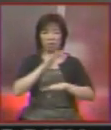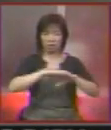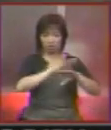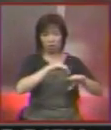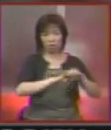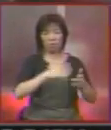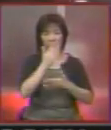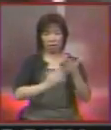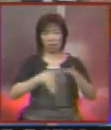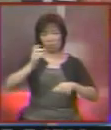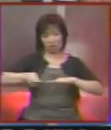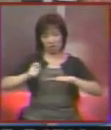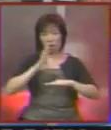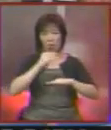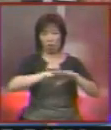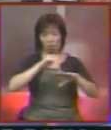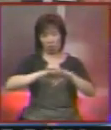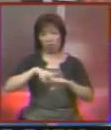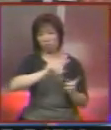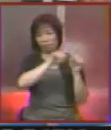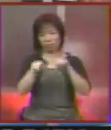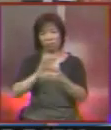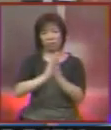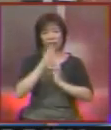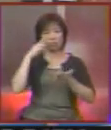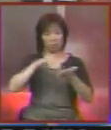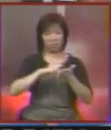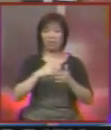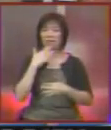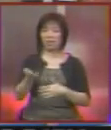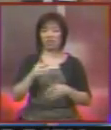Korte Suprema. Erwin? Maraming salamat sa iyo, Mea Los Baños, live mula sa Senado.